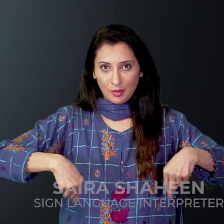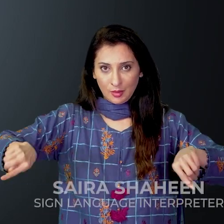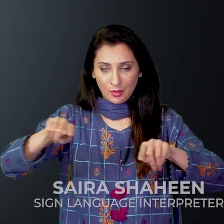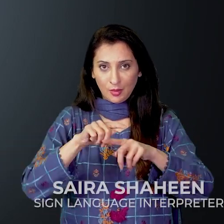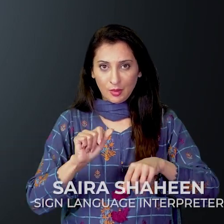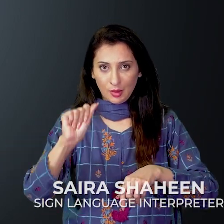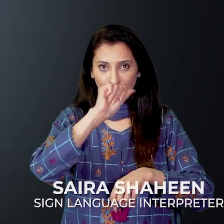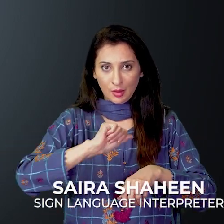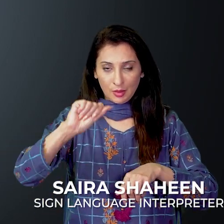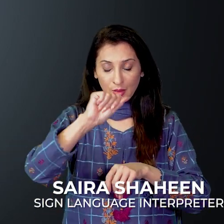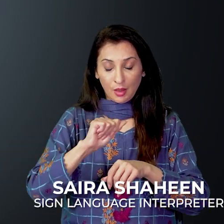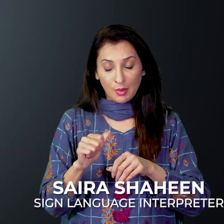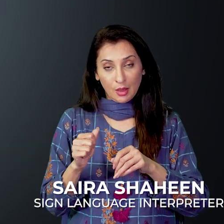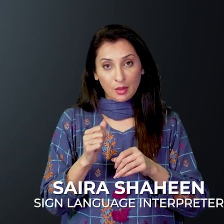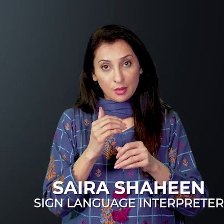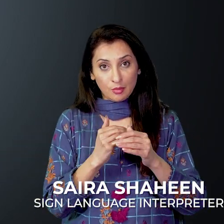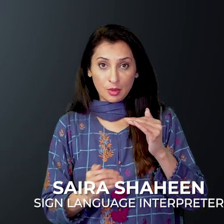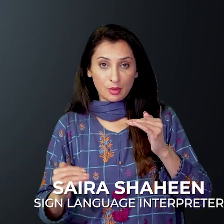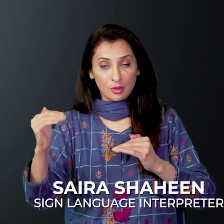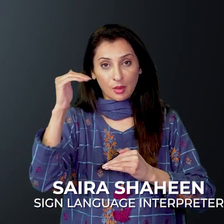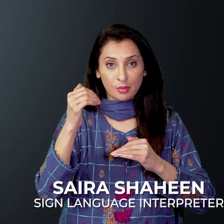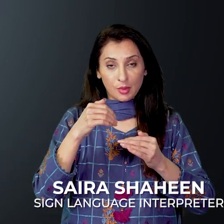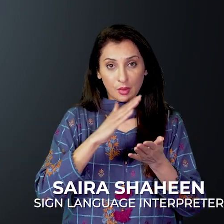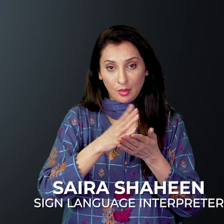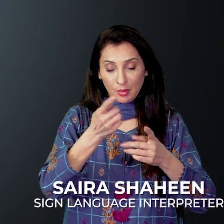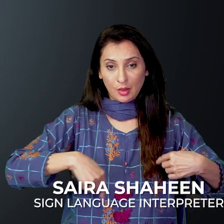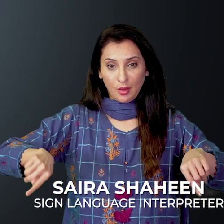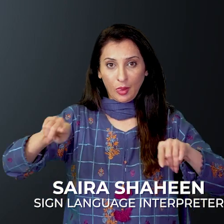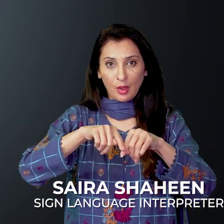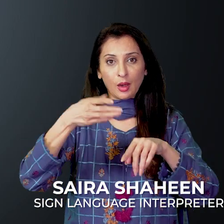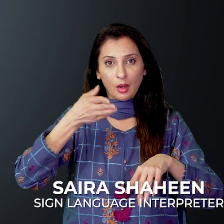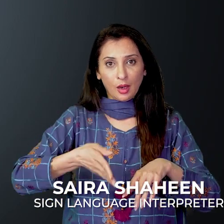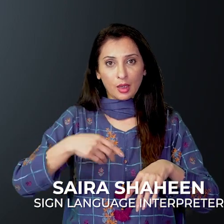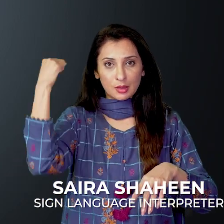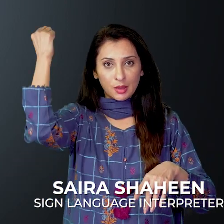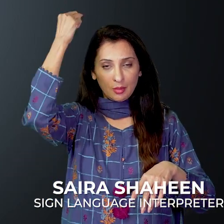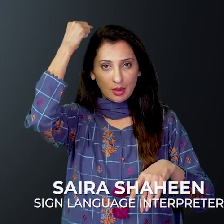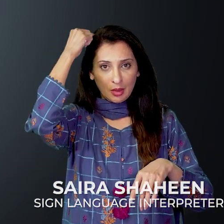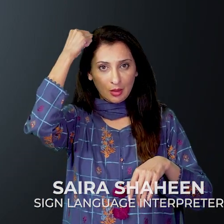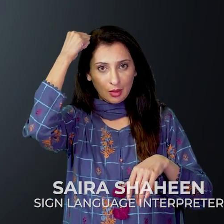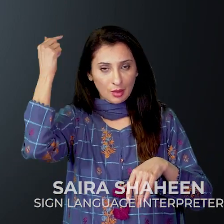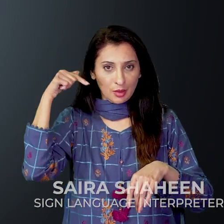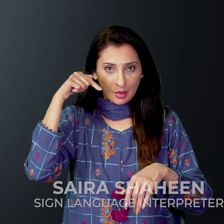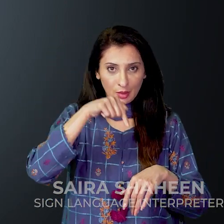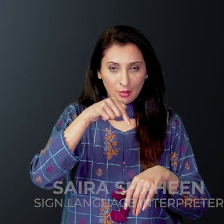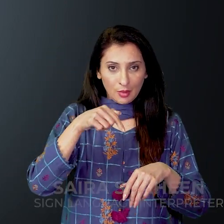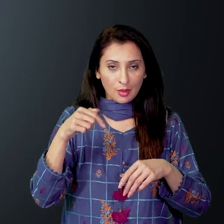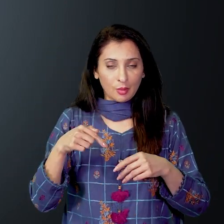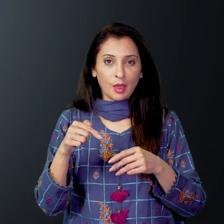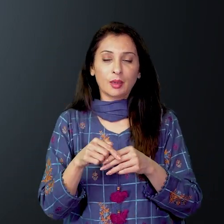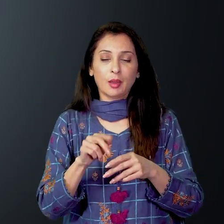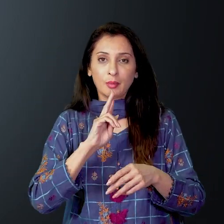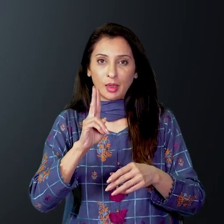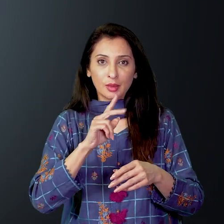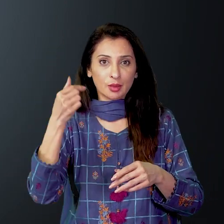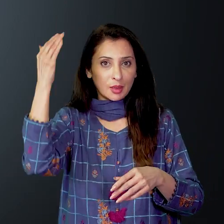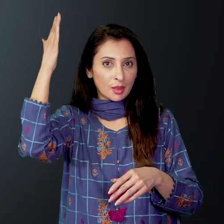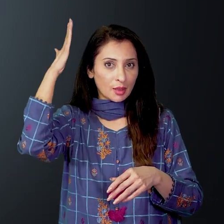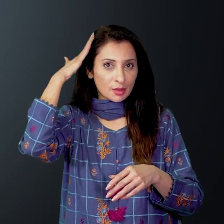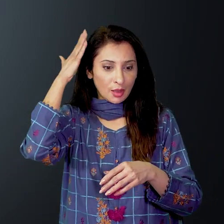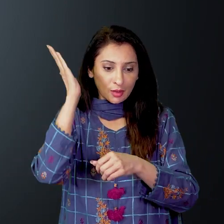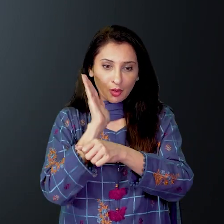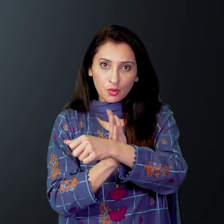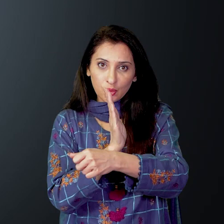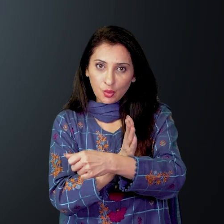बड़ा अस्पताल। आज जिस बारे में हम बात करेंगे वो न्यूरो से ही रिलेटेड है और वो है हेड इंजरी, सर की चोट। सर